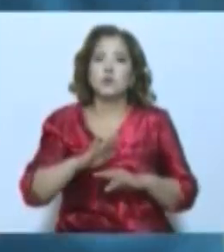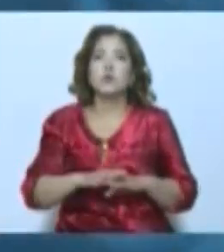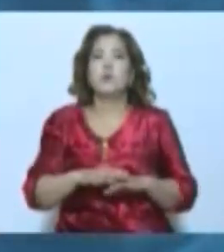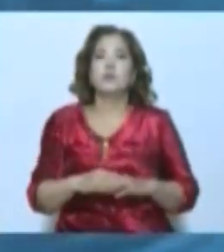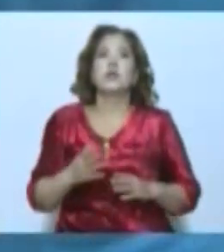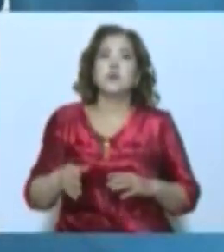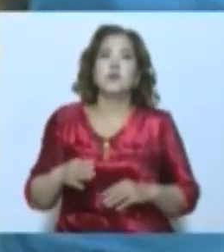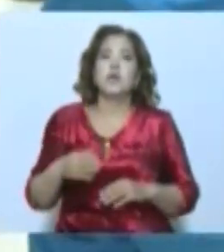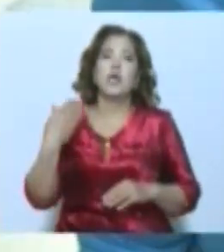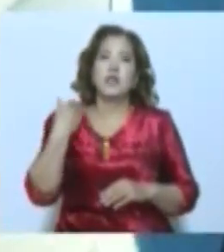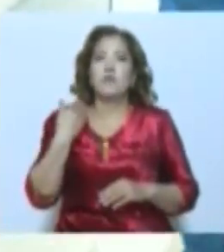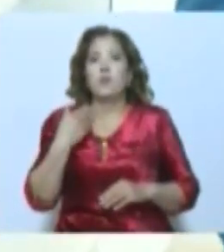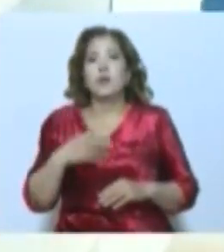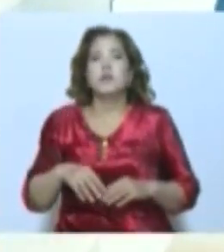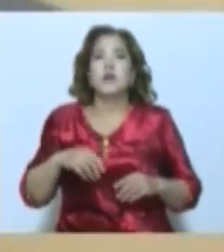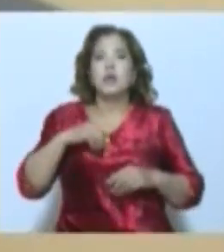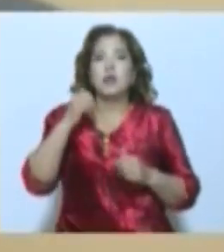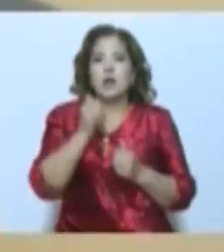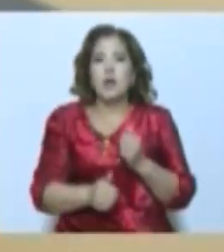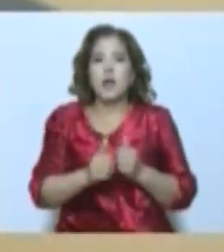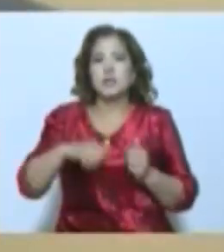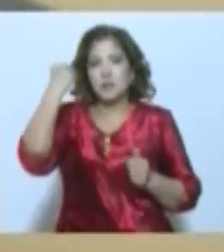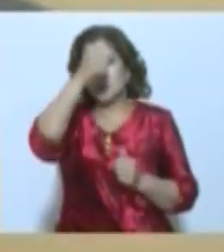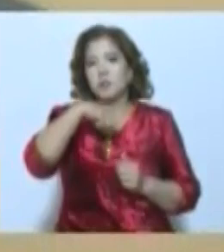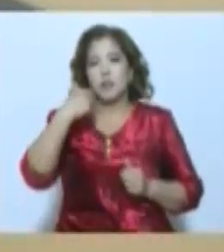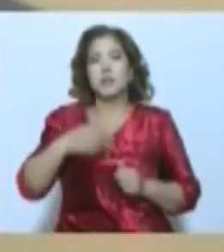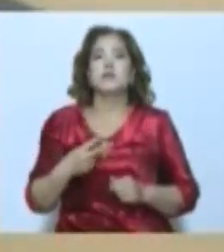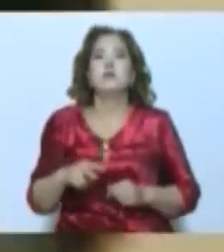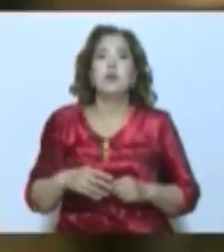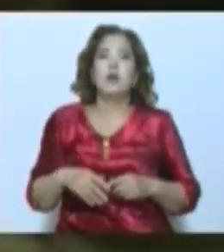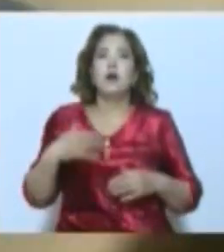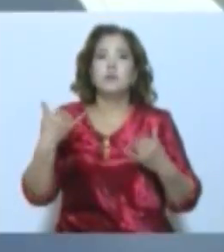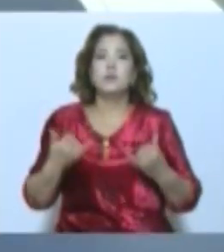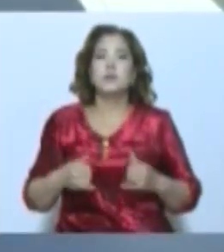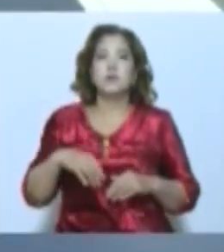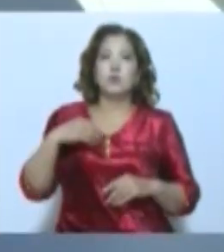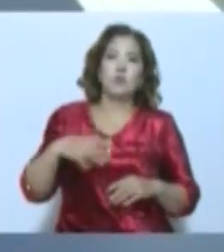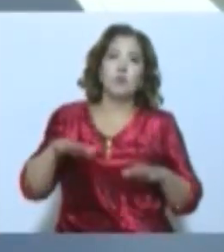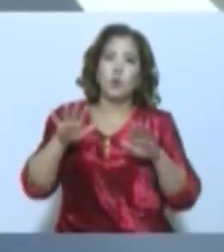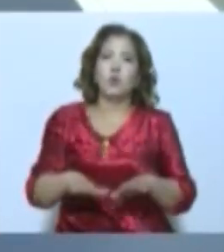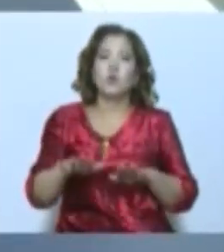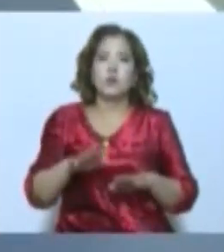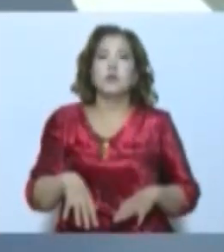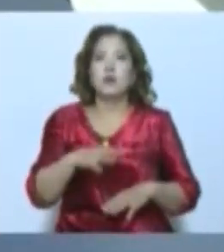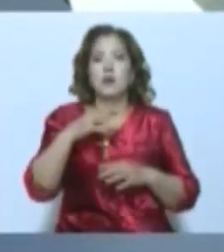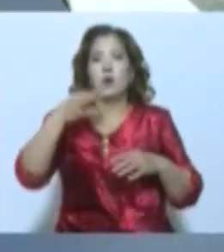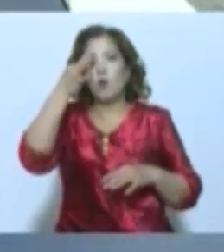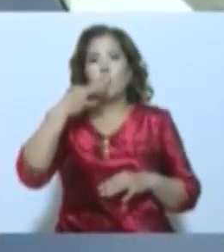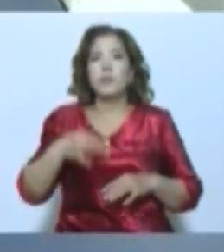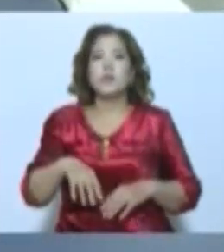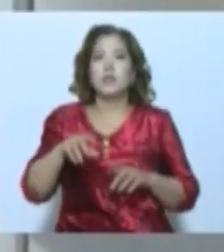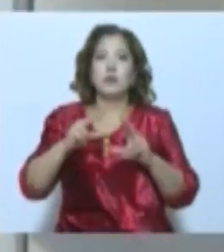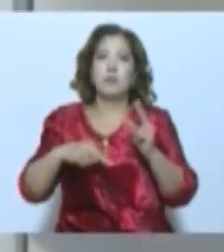кетейік, Еуропада жыл сайын 500 000-ға жуық адам осы дерттен көз жұмады. Ал біздің өңірде білікті маманның көмегімен жоспарлы оталар,